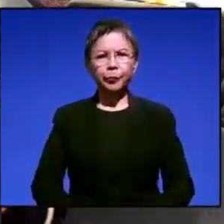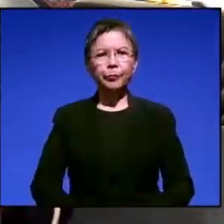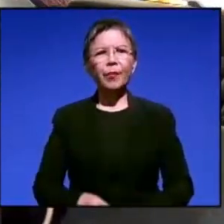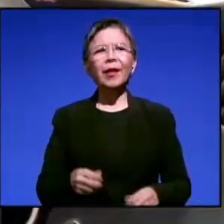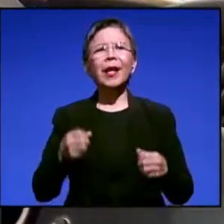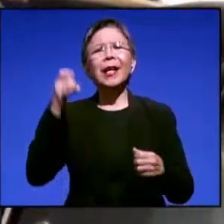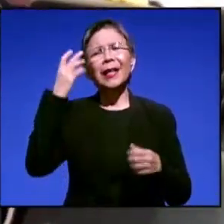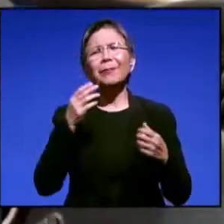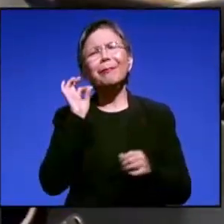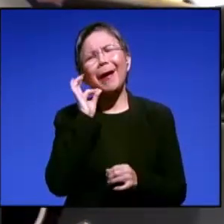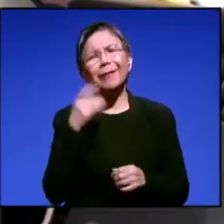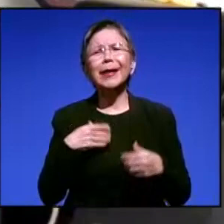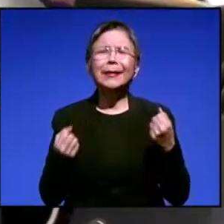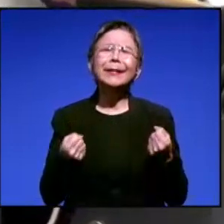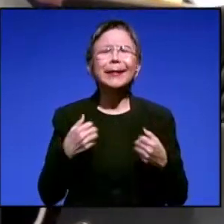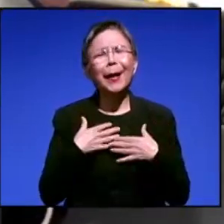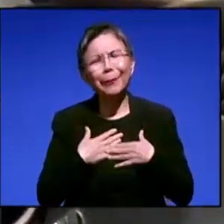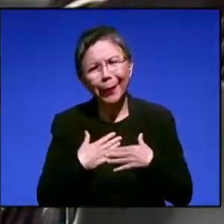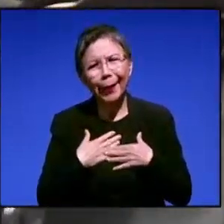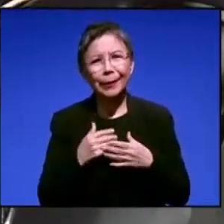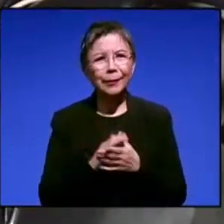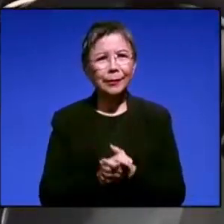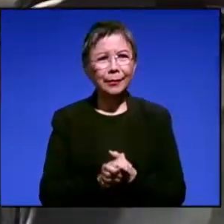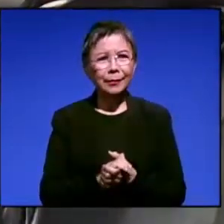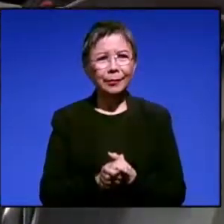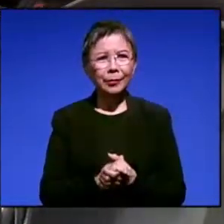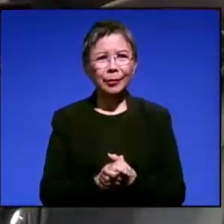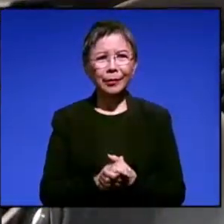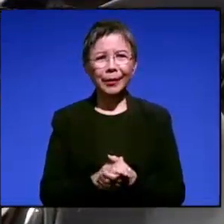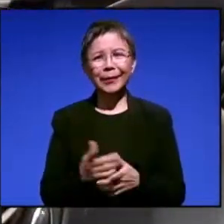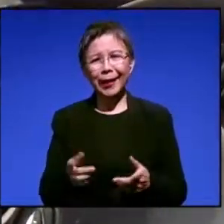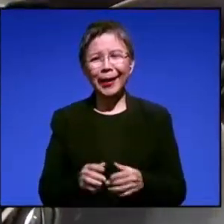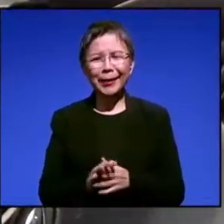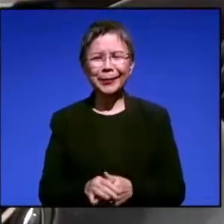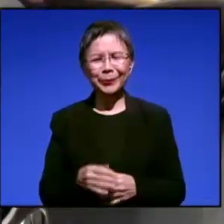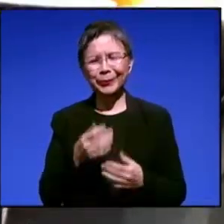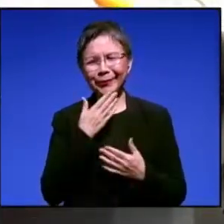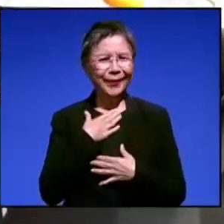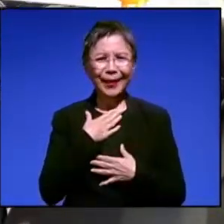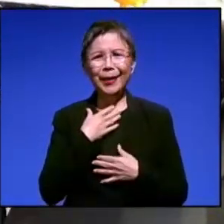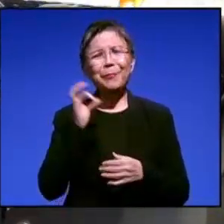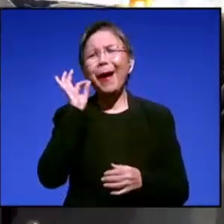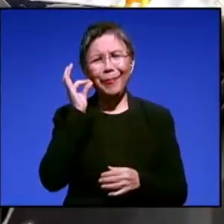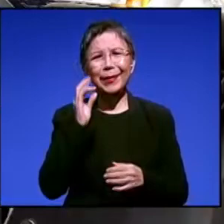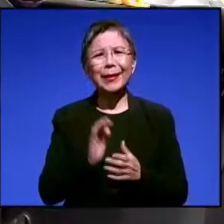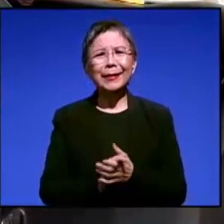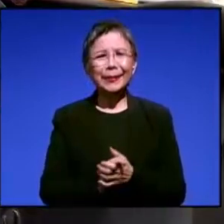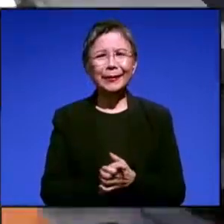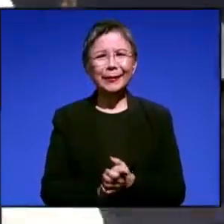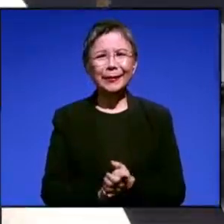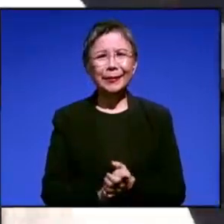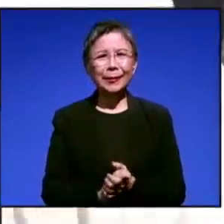kecapean aja sih, Bang. Kecapean aja ya. Oke, ya. Tapi lama tadi, Bang. Ya lumayan sih, cuma memang mungkin itu efek, memang kecapean sih